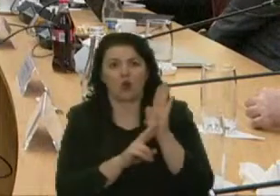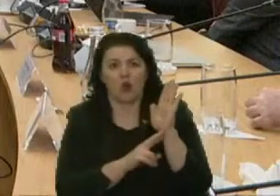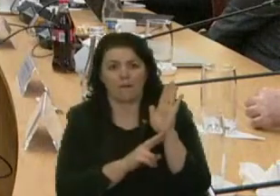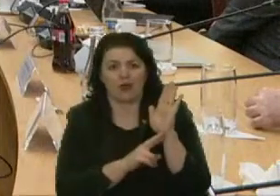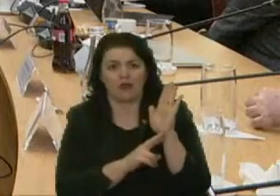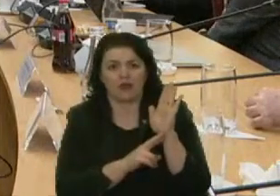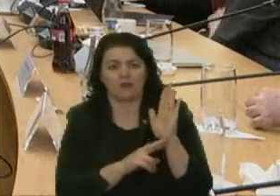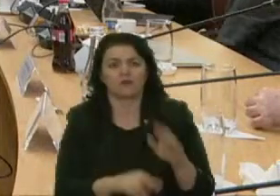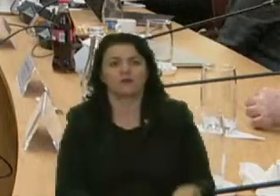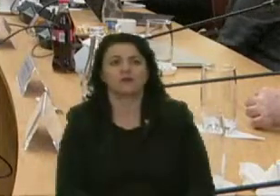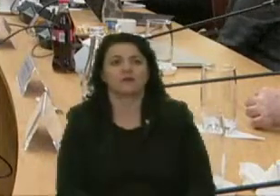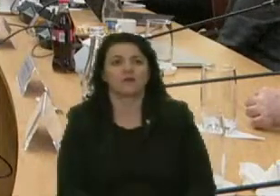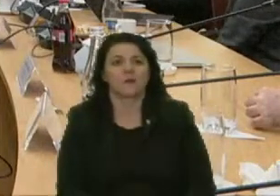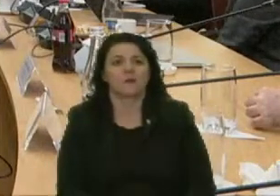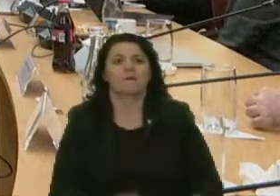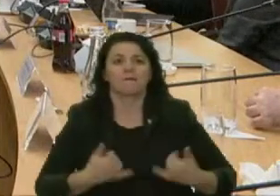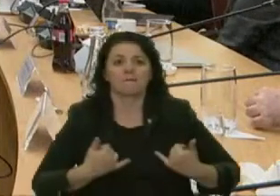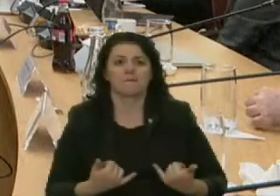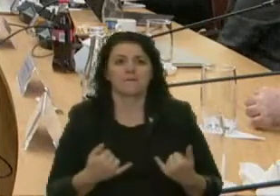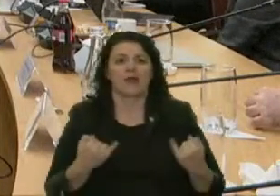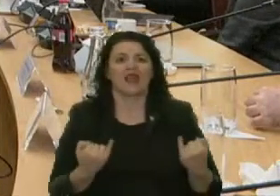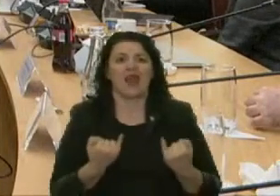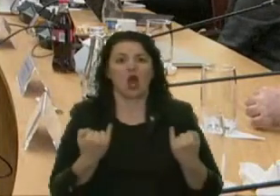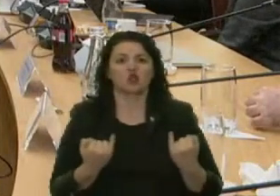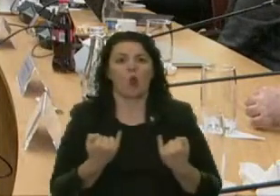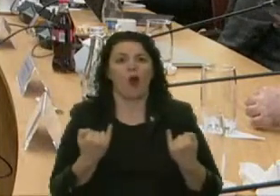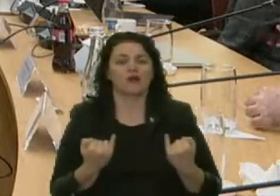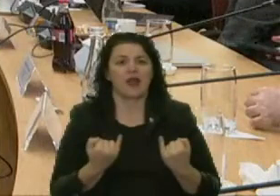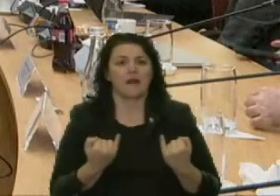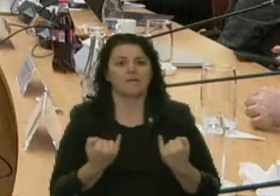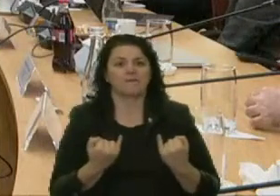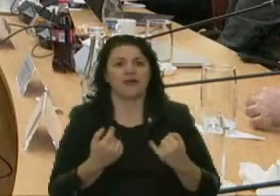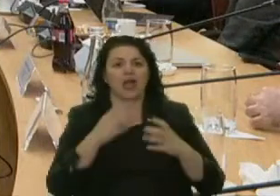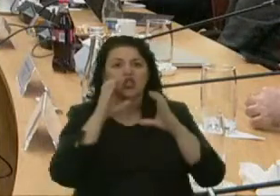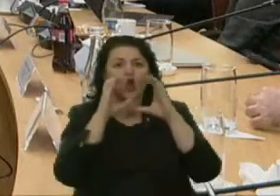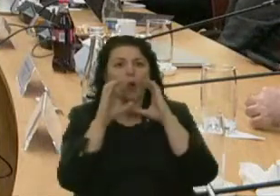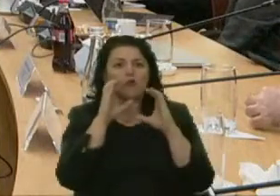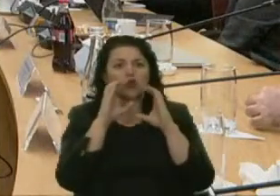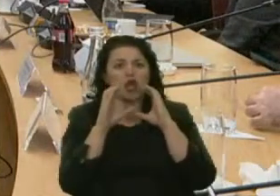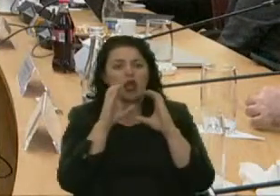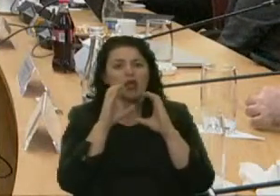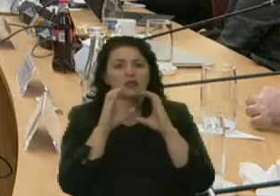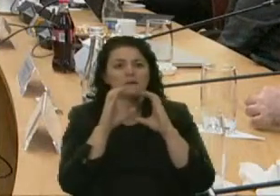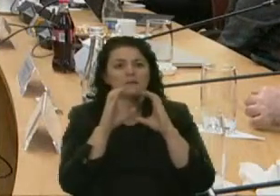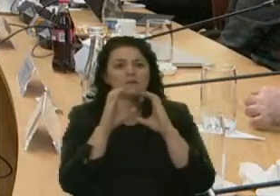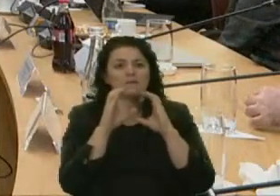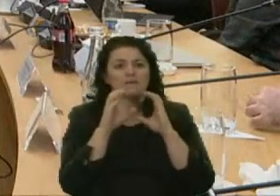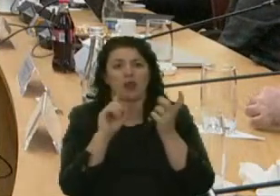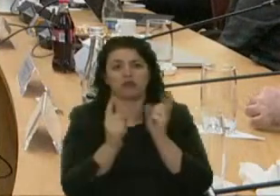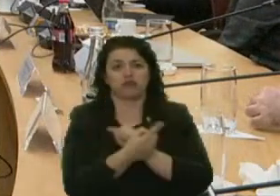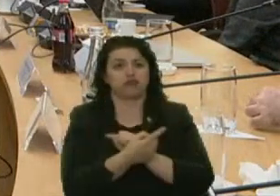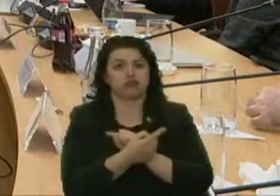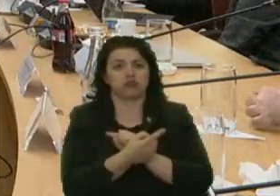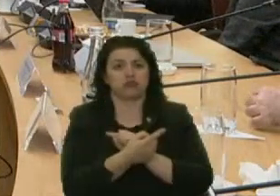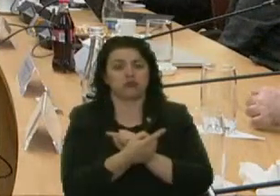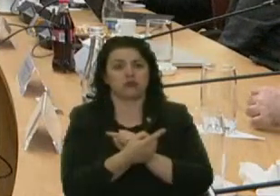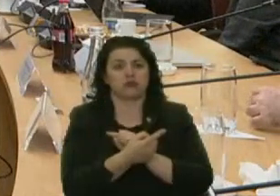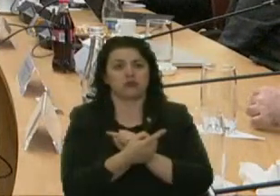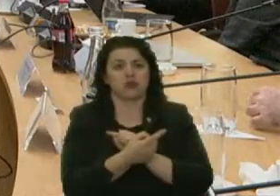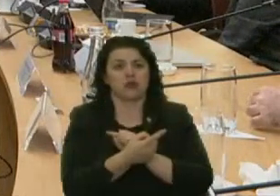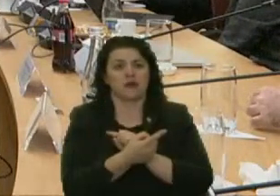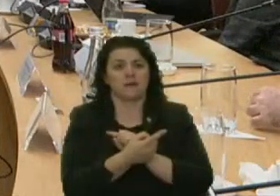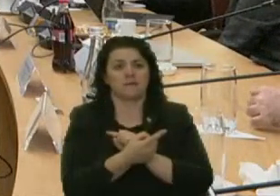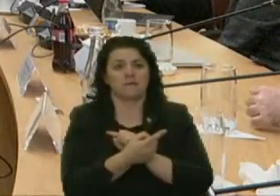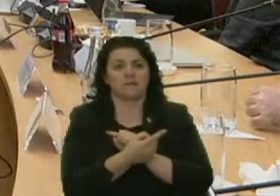regulament cu toate astea în ianuarie în ședințe de consiliu local ne ați comunicat dintr o dată o rocadă de 350 gr